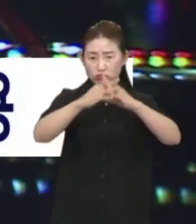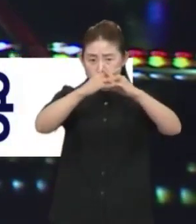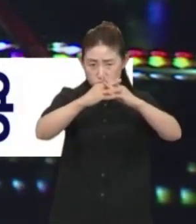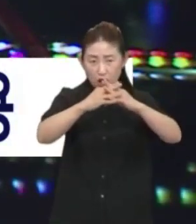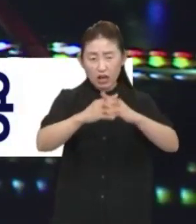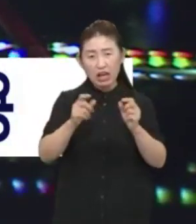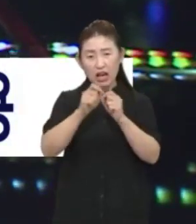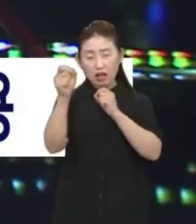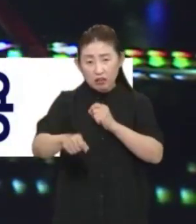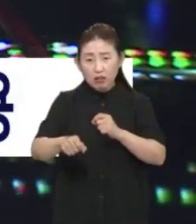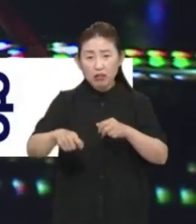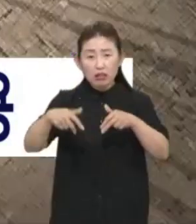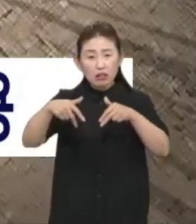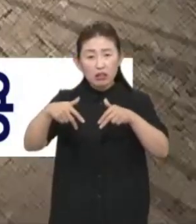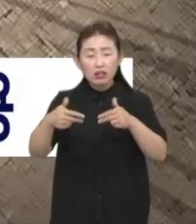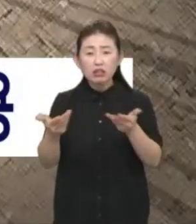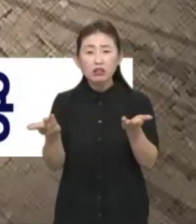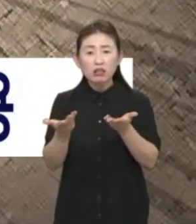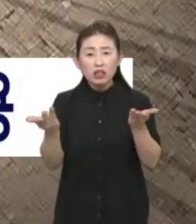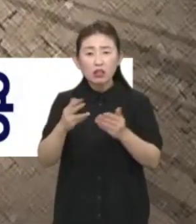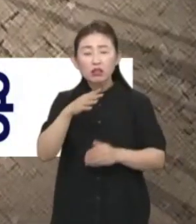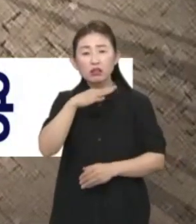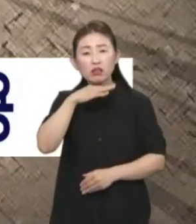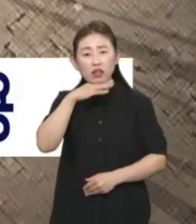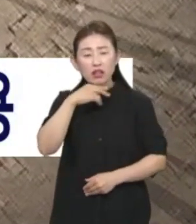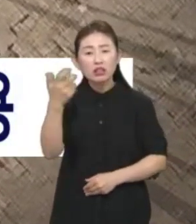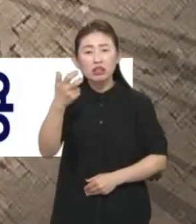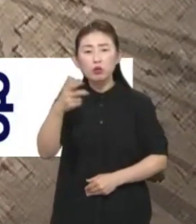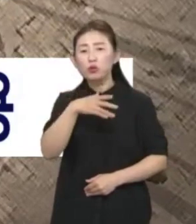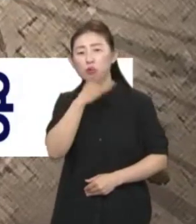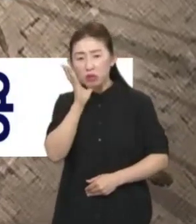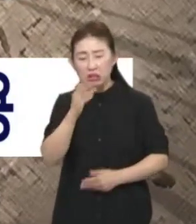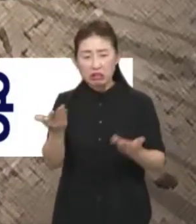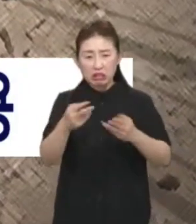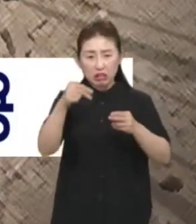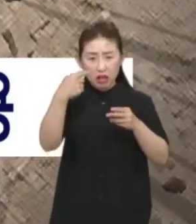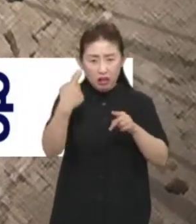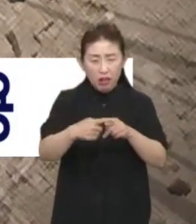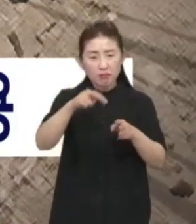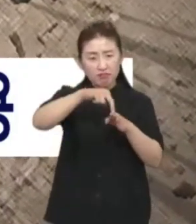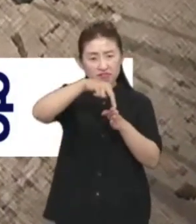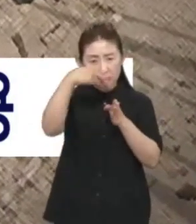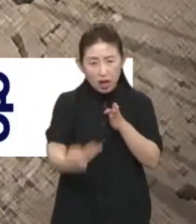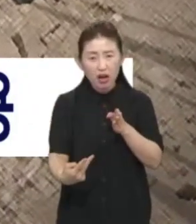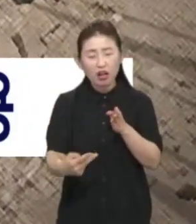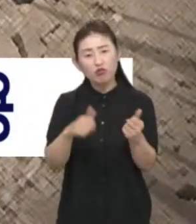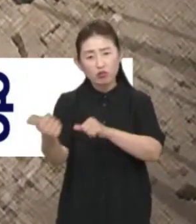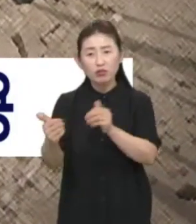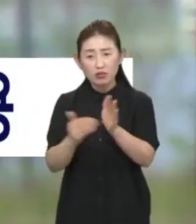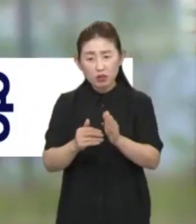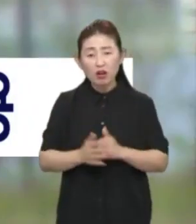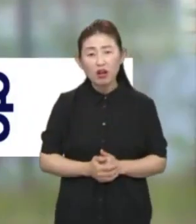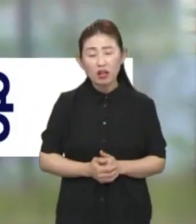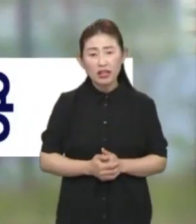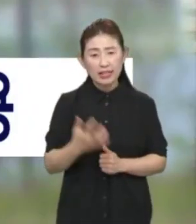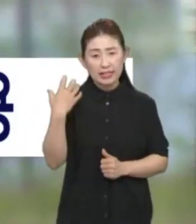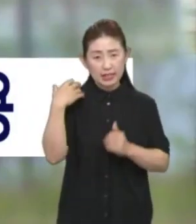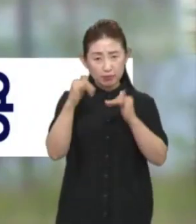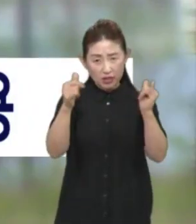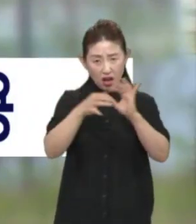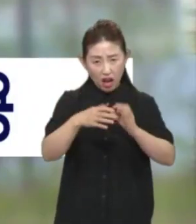공사 현장에서 하청 소속 70대 노동자가 작업을 하다 발코니에서 추락해 숨진 사고와 관련해 경영